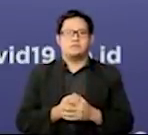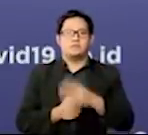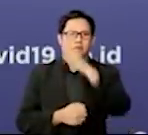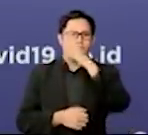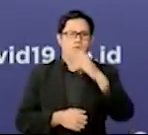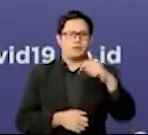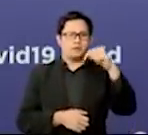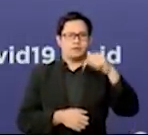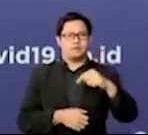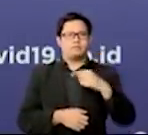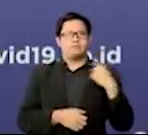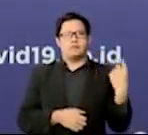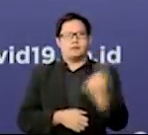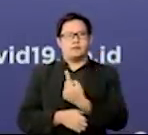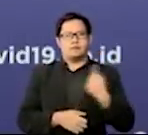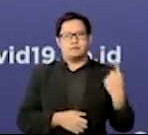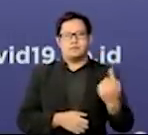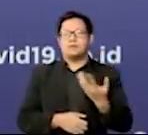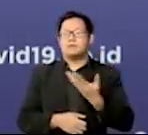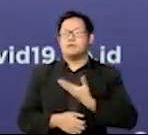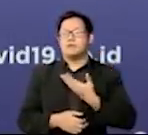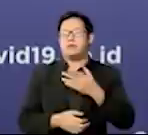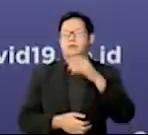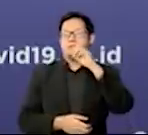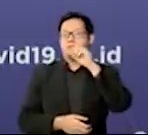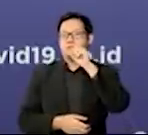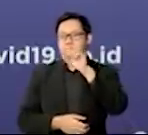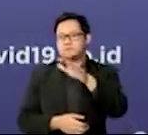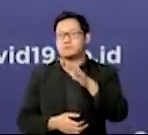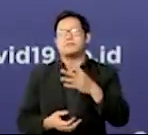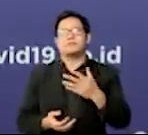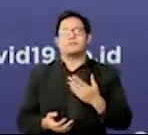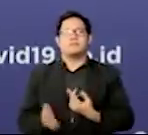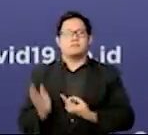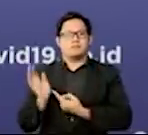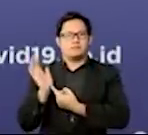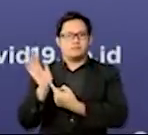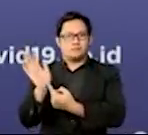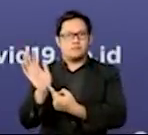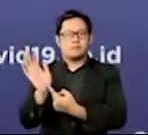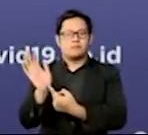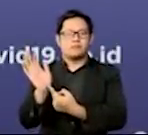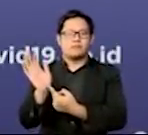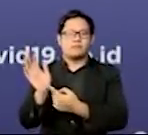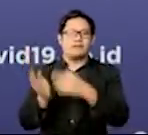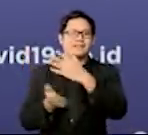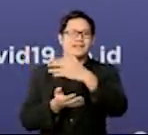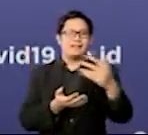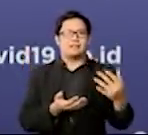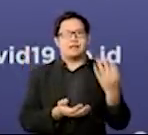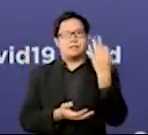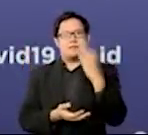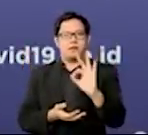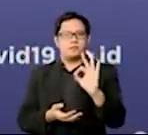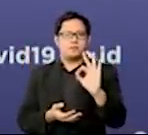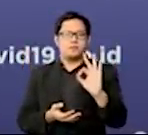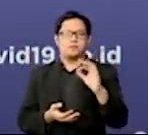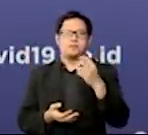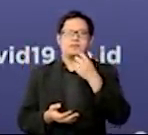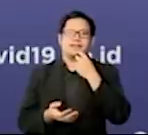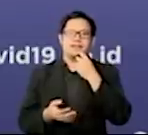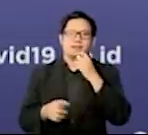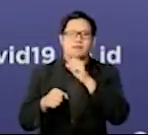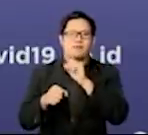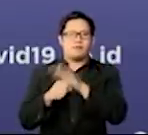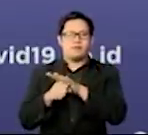sore hari ini kami ingin menyampaikan tentang update penanganan konflik 19 di Indonesia